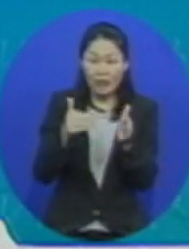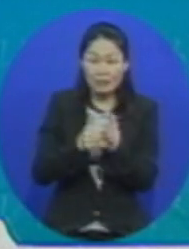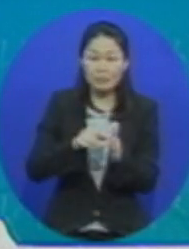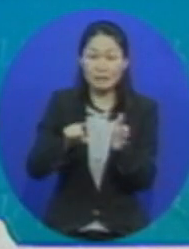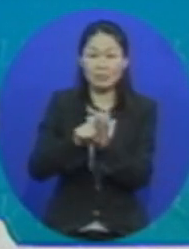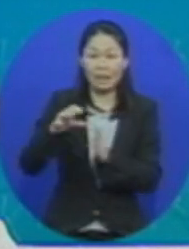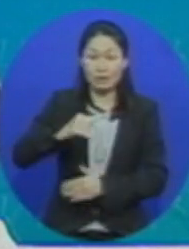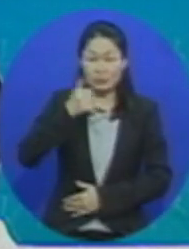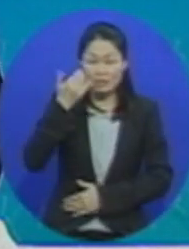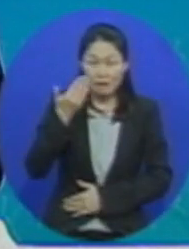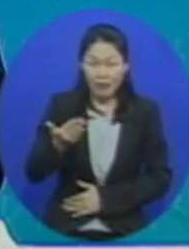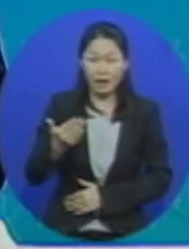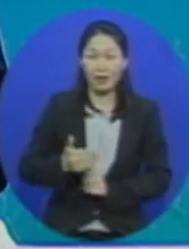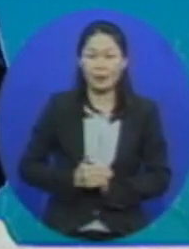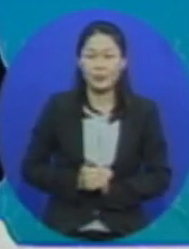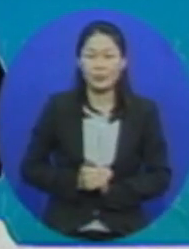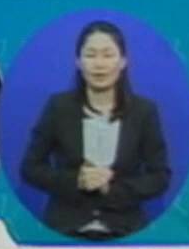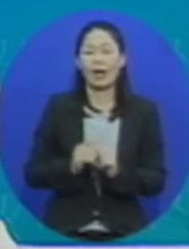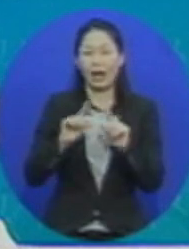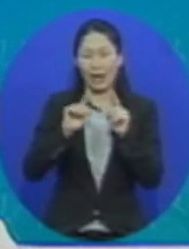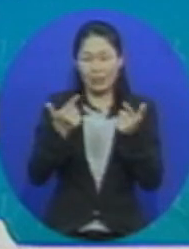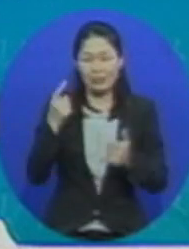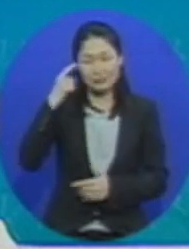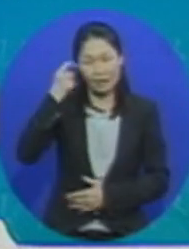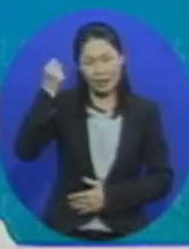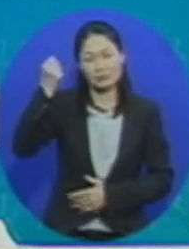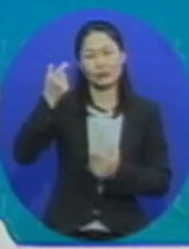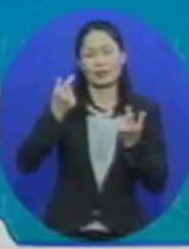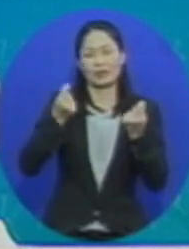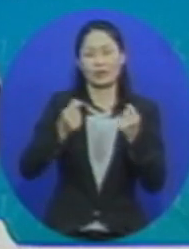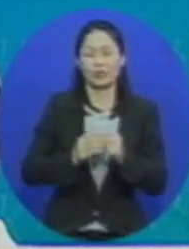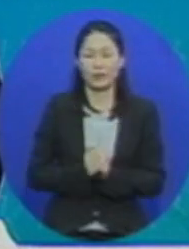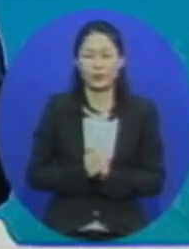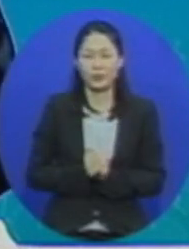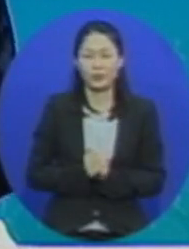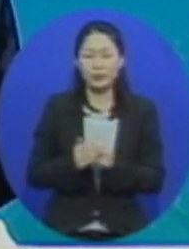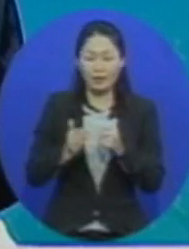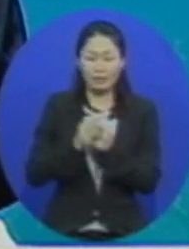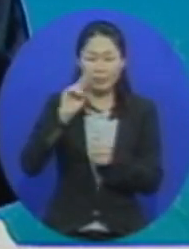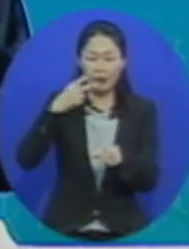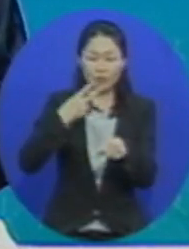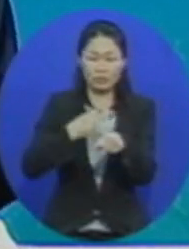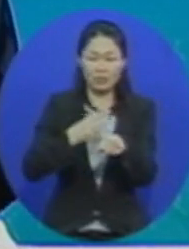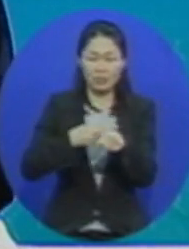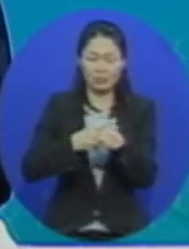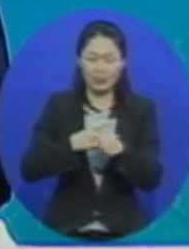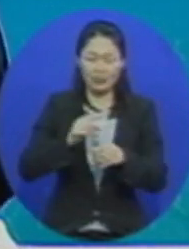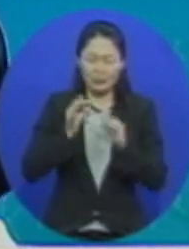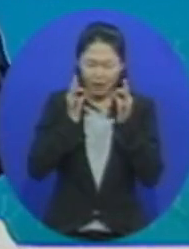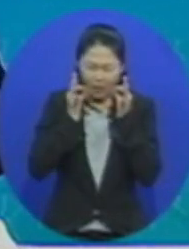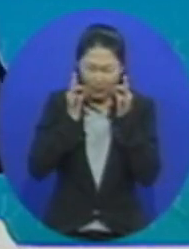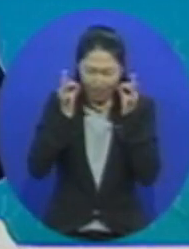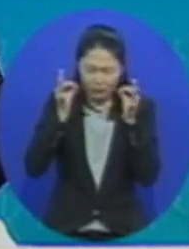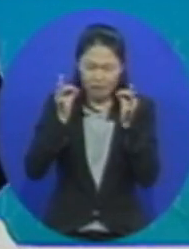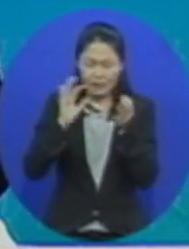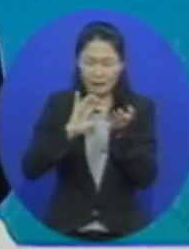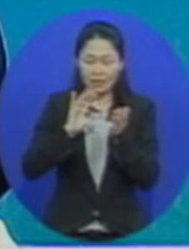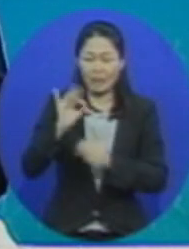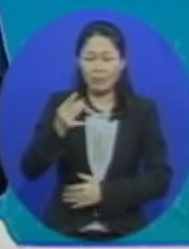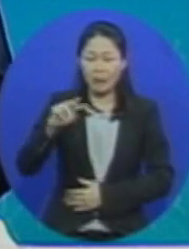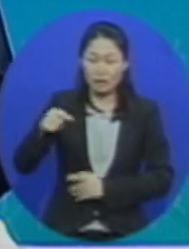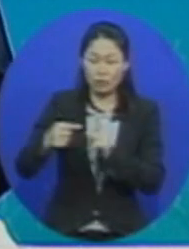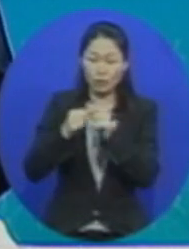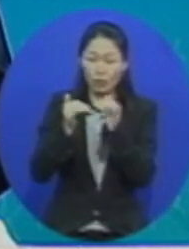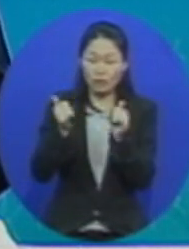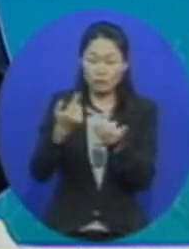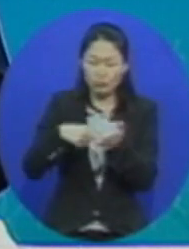있을까 아니라고 생각이 들었던 것 같아요 그래서 사도 바울이 간절하게 앱에서 교회 교우들을